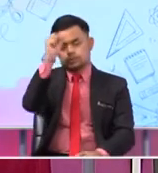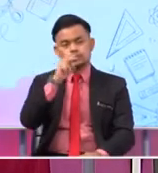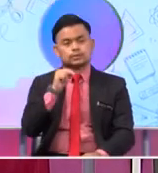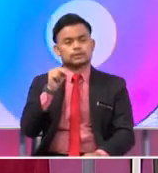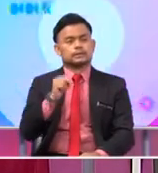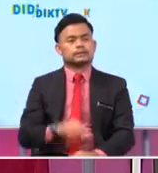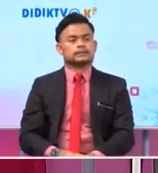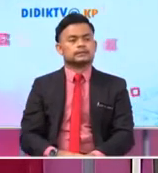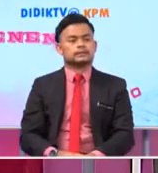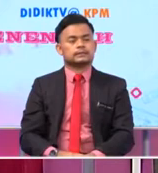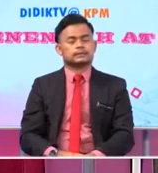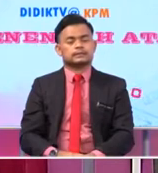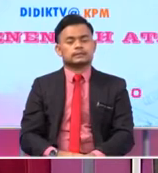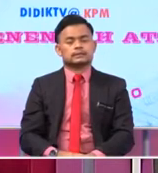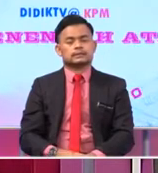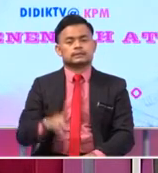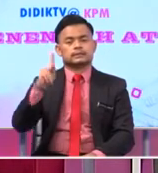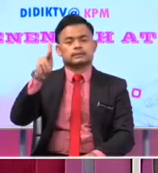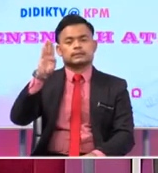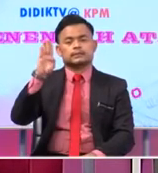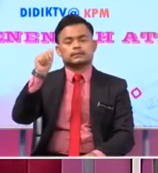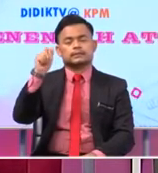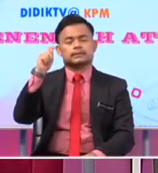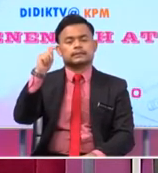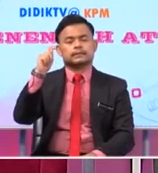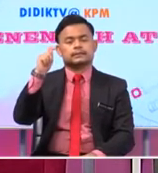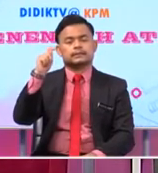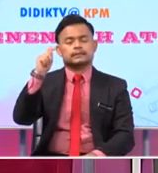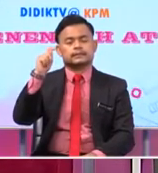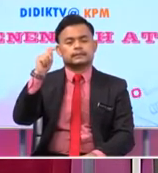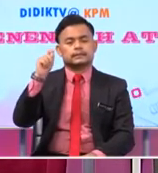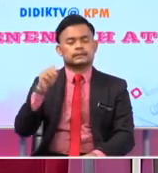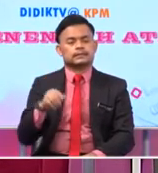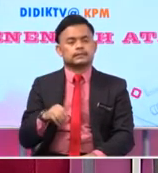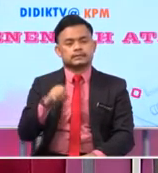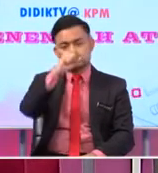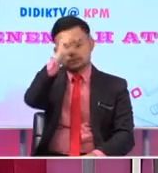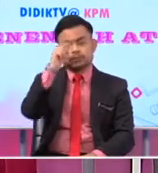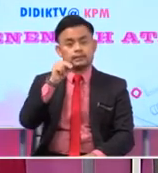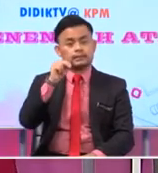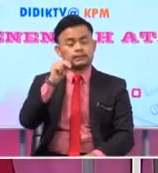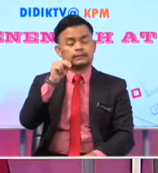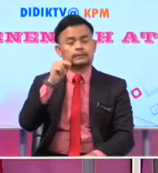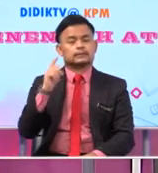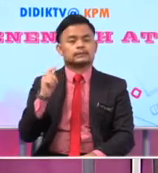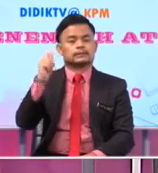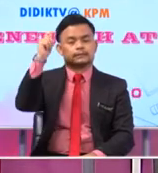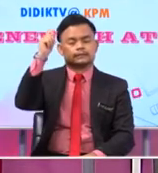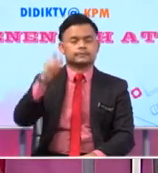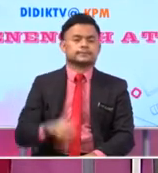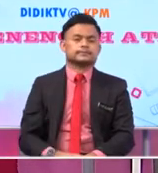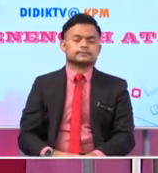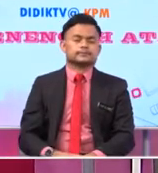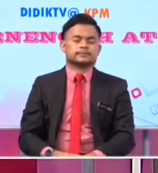Panggil sebagai kebal ataupun Aras tinggi berkenaan dengan situasi asem-asem Oke iso ulang gallary